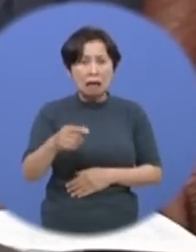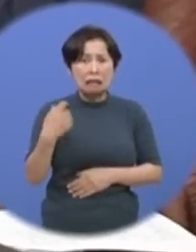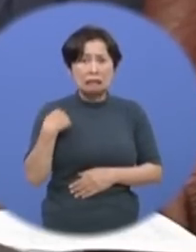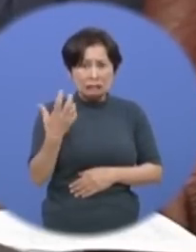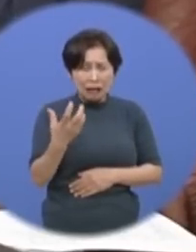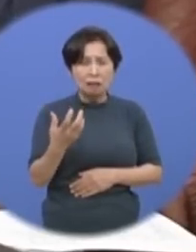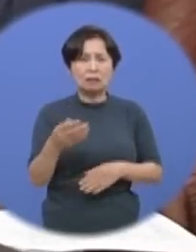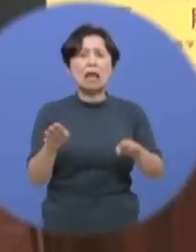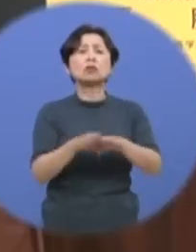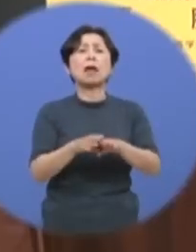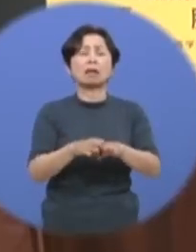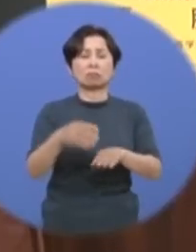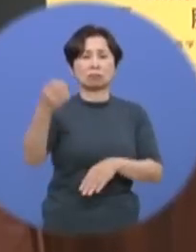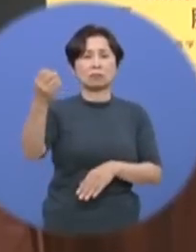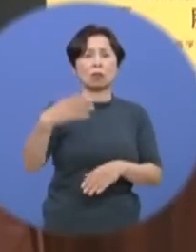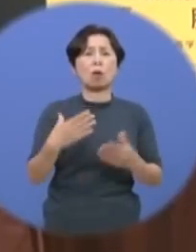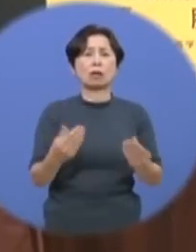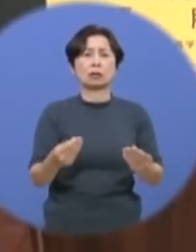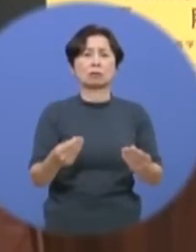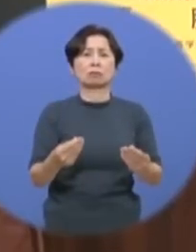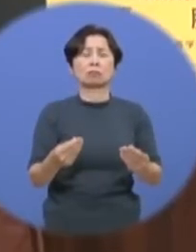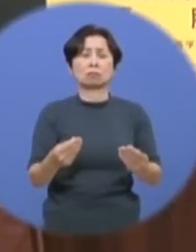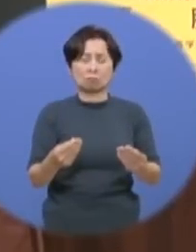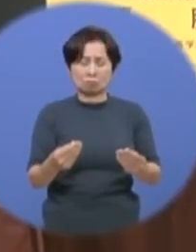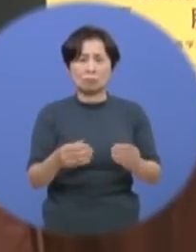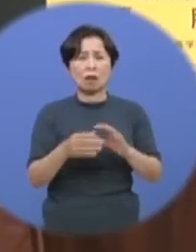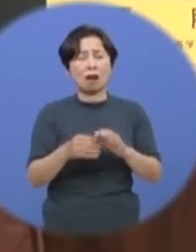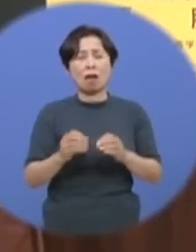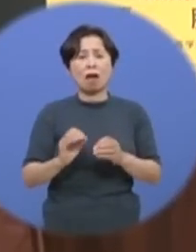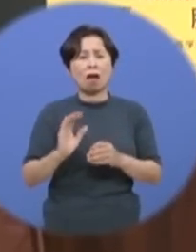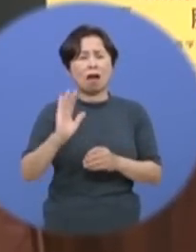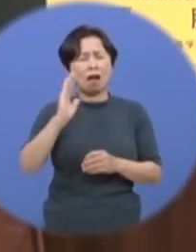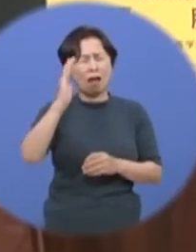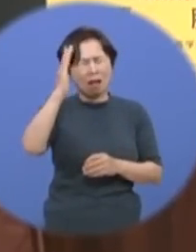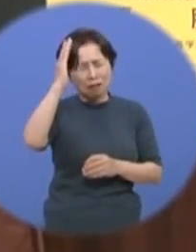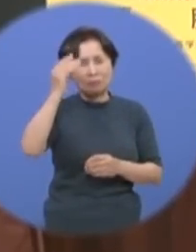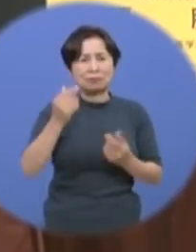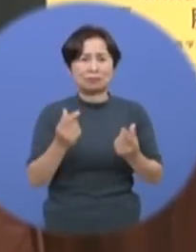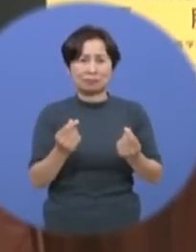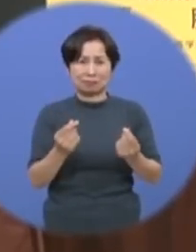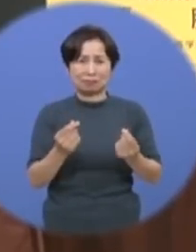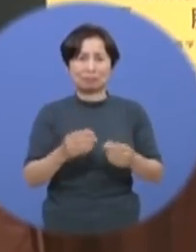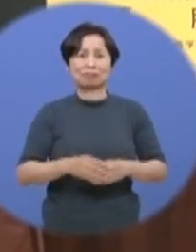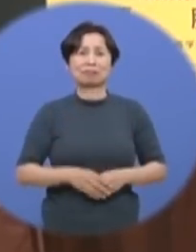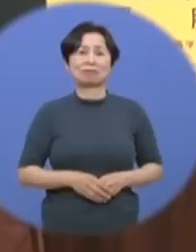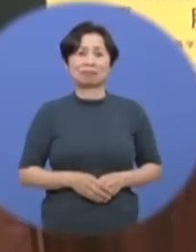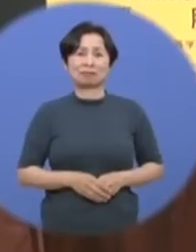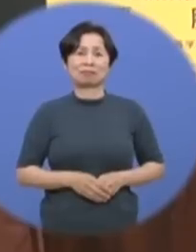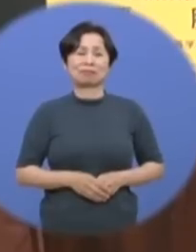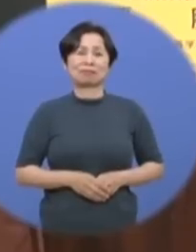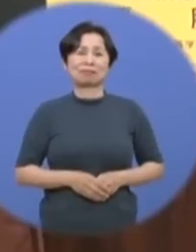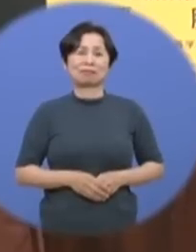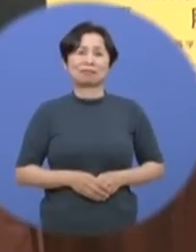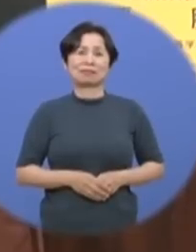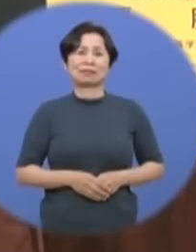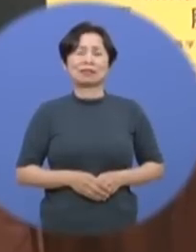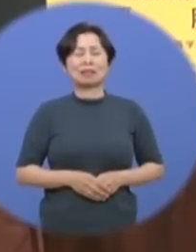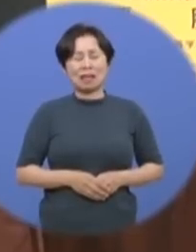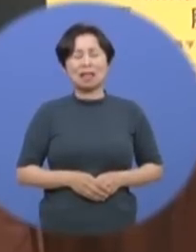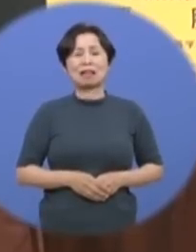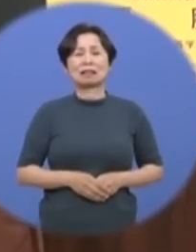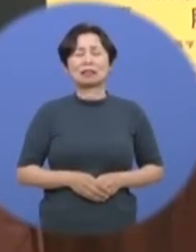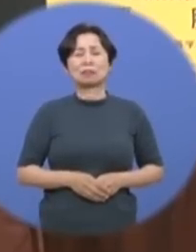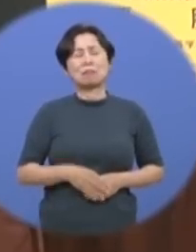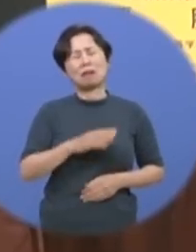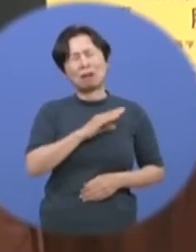からあのやっぱり治るわけないんですよねそんな待ってんmokichi 諦め